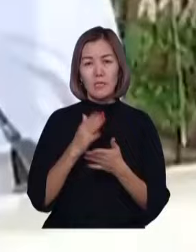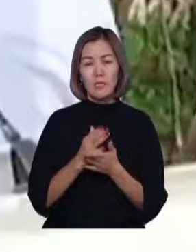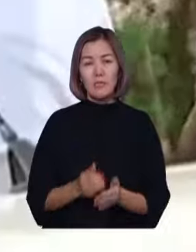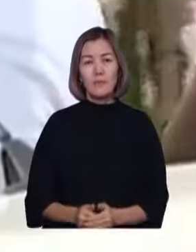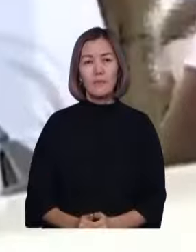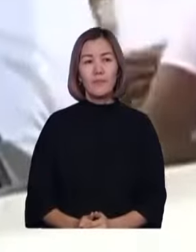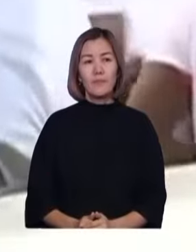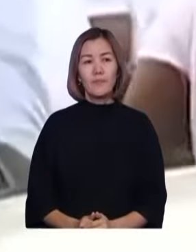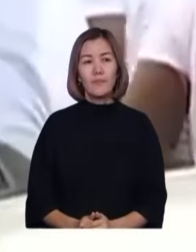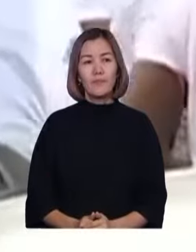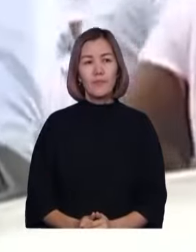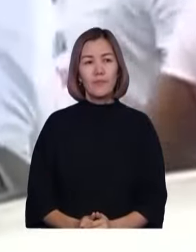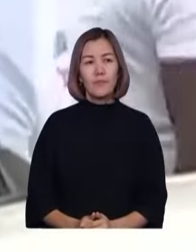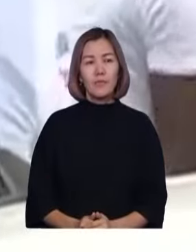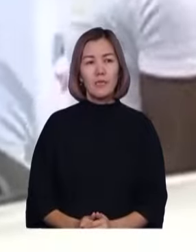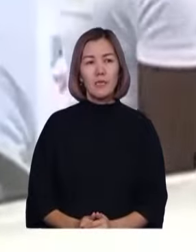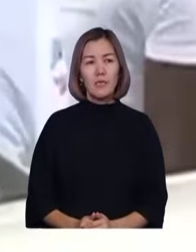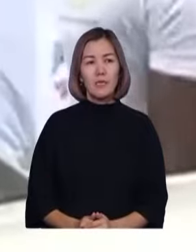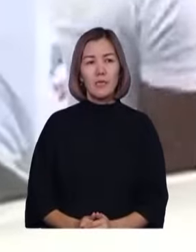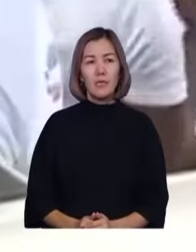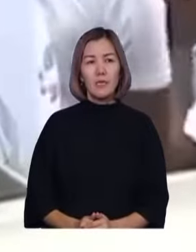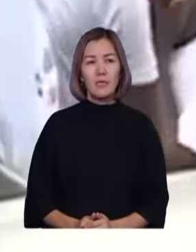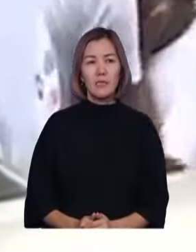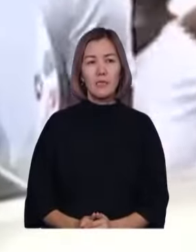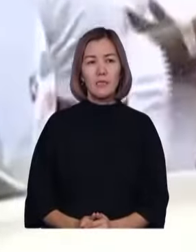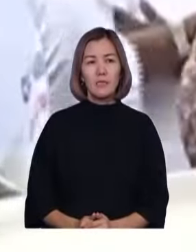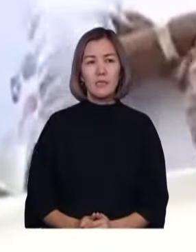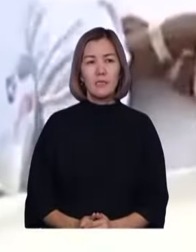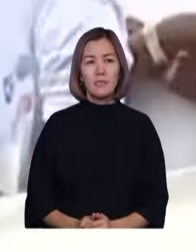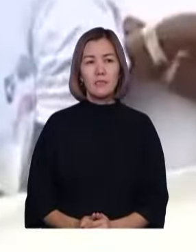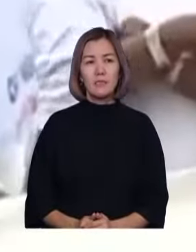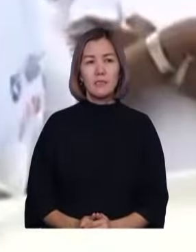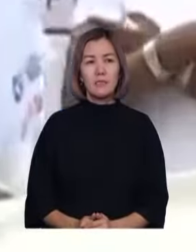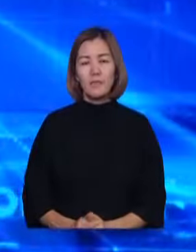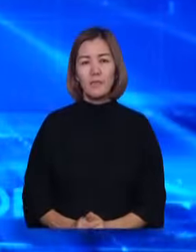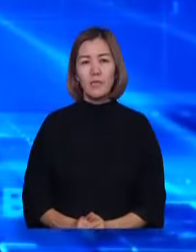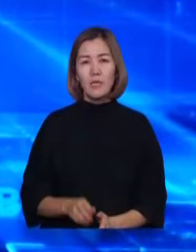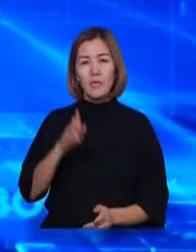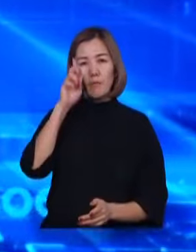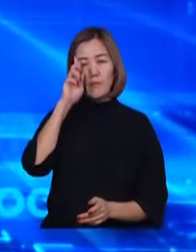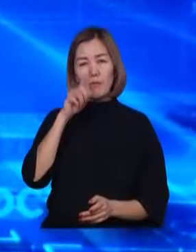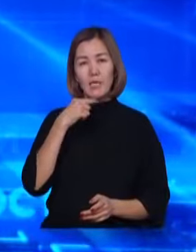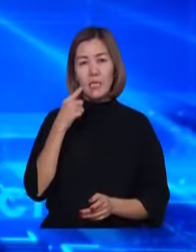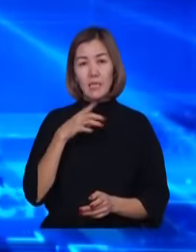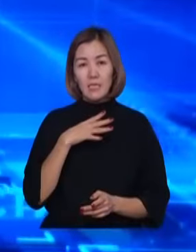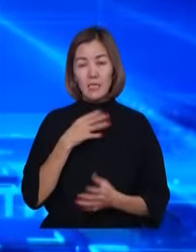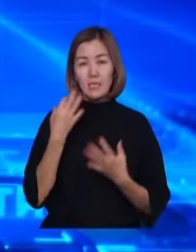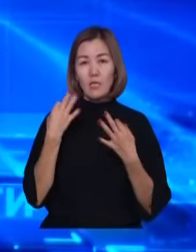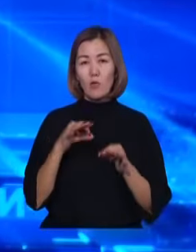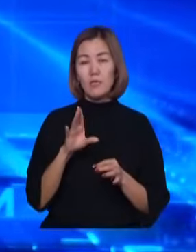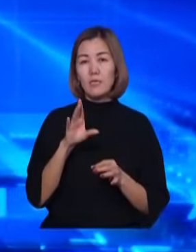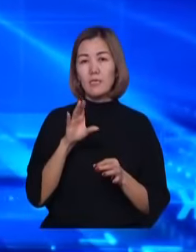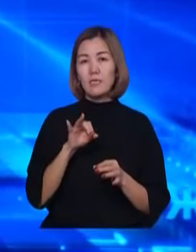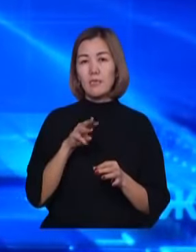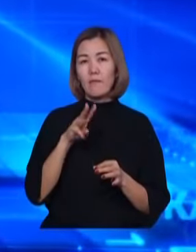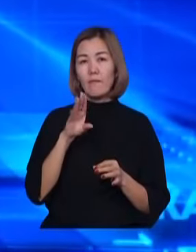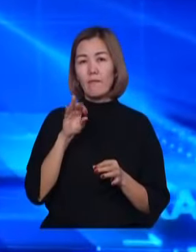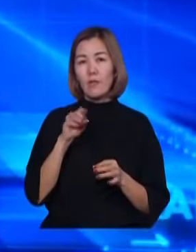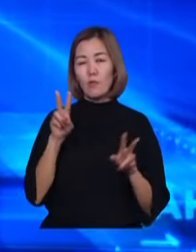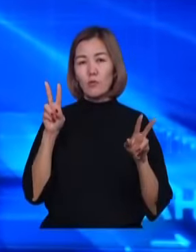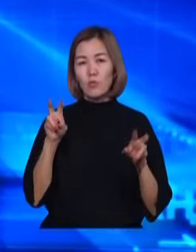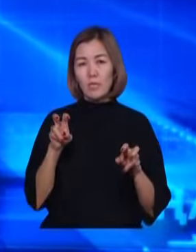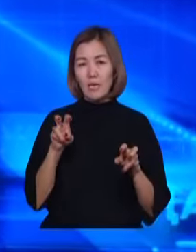Жаһан жаңалықтарын ғаламтор желісінен дайындаған Айжан Бауыржан қызы, Жетісу телеарнасы. Мемлекеттік тіл тәуелсіздік символы.